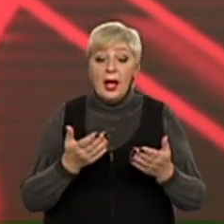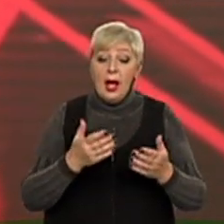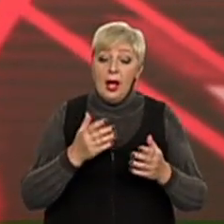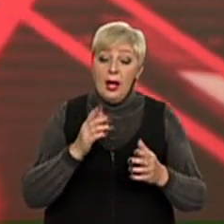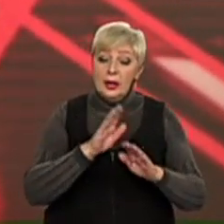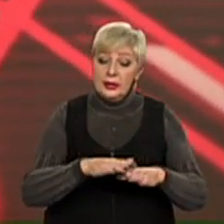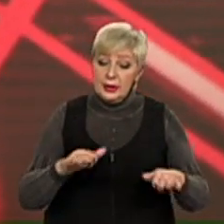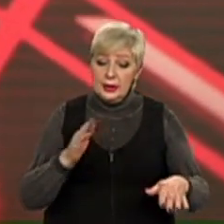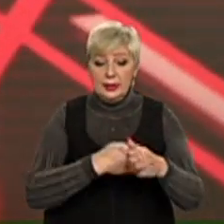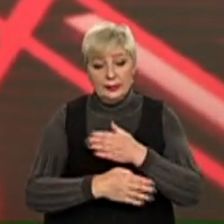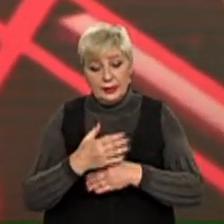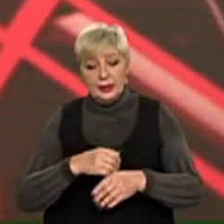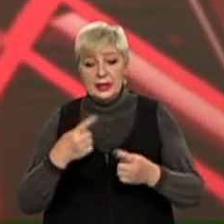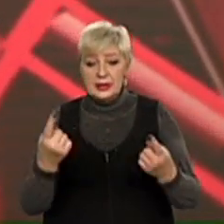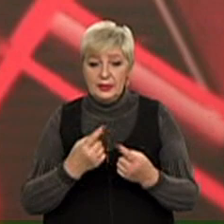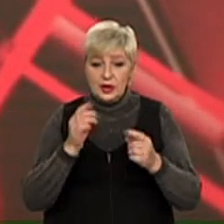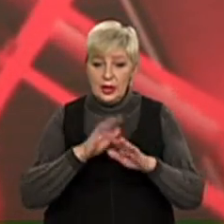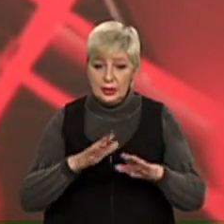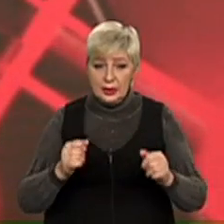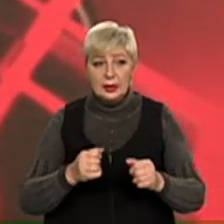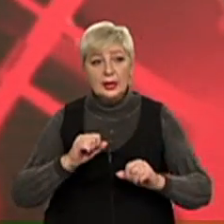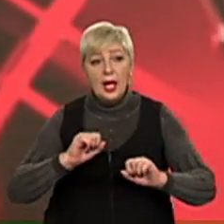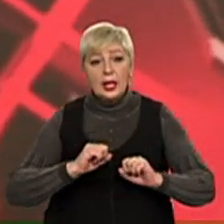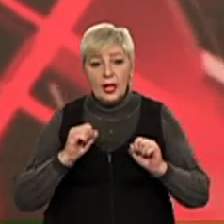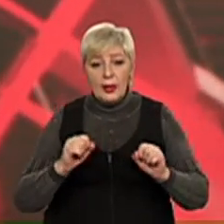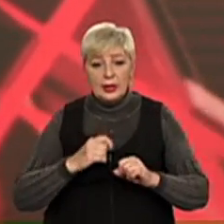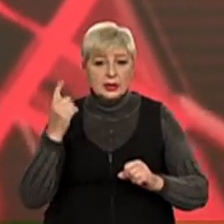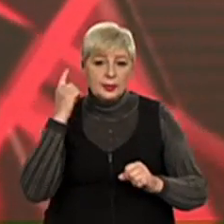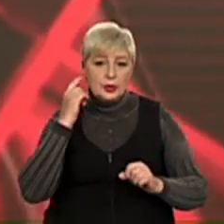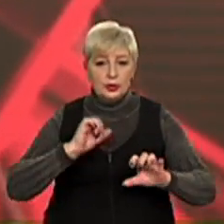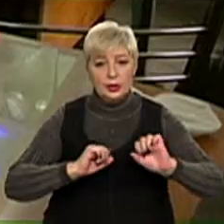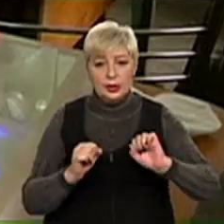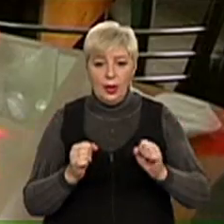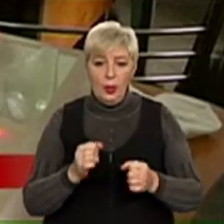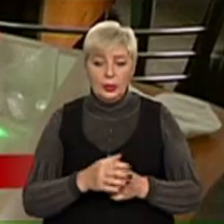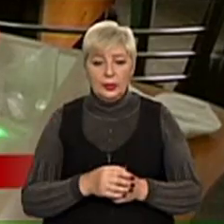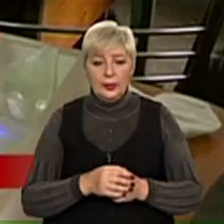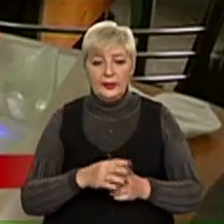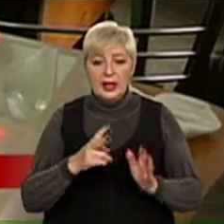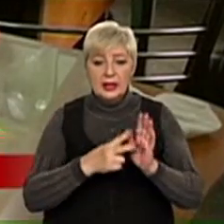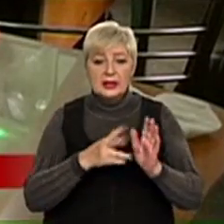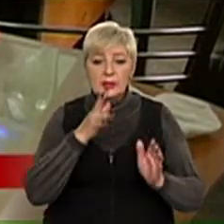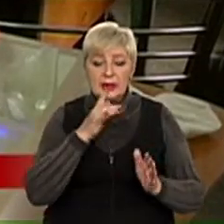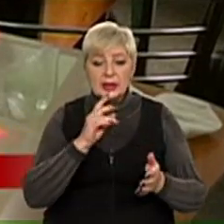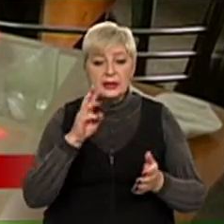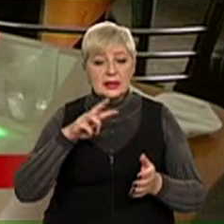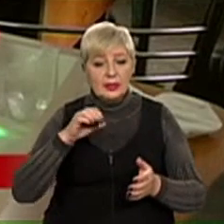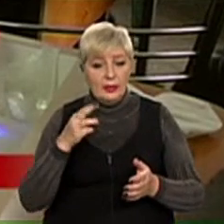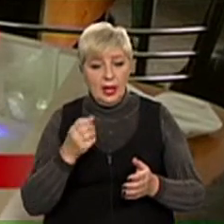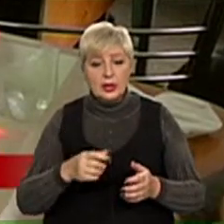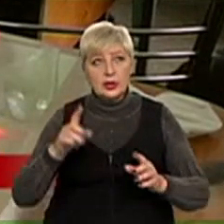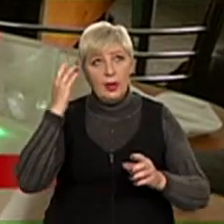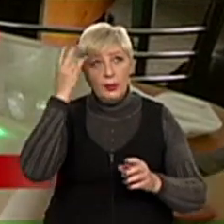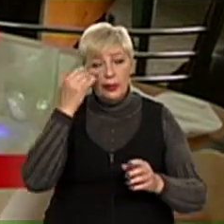та звичайних шкіл намагались почути одне одного. Деталі у Юлії Стахальської. Семикласниця Маша мріє стати